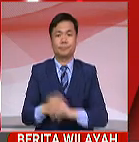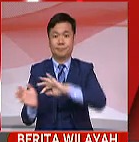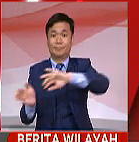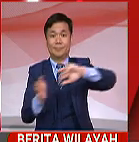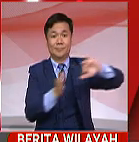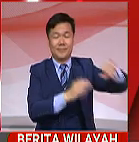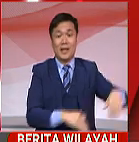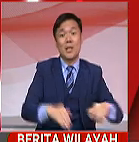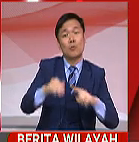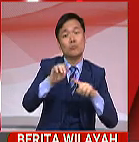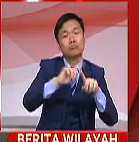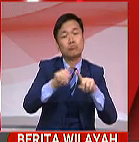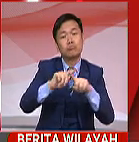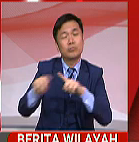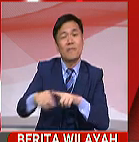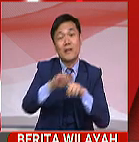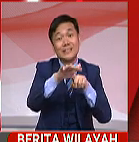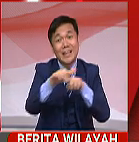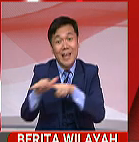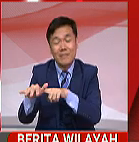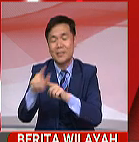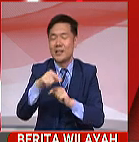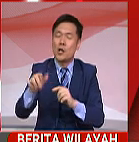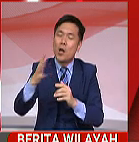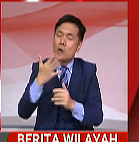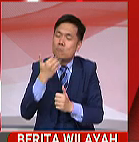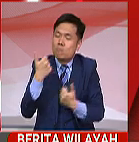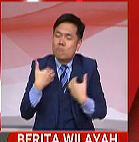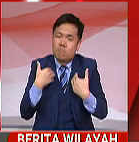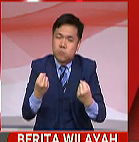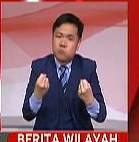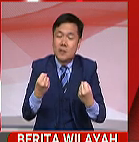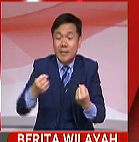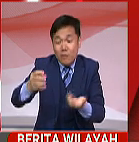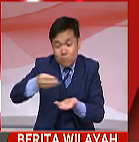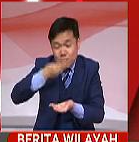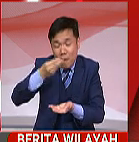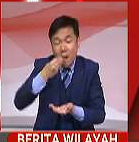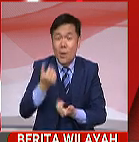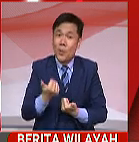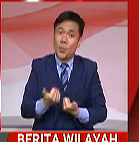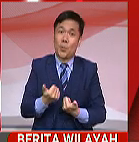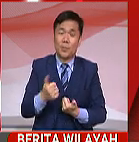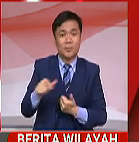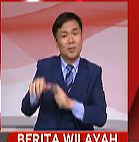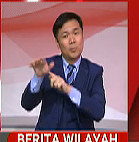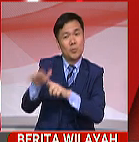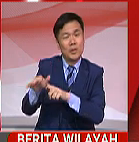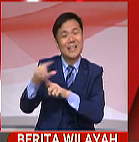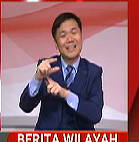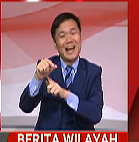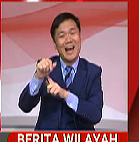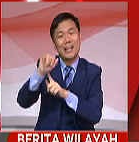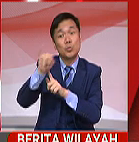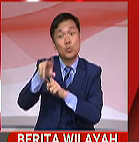Ulam-ulaman terkenal dengan pelbagai khasiatnya. Tidak kurang juga, ia menjadi penambah selera makan. Ulam pucuk janggus atau gajus